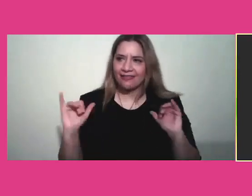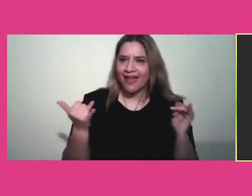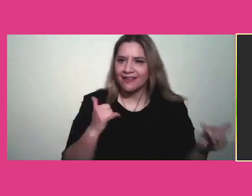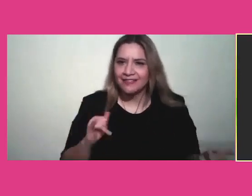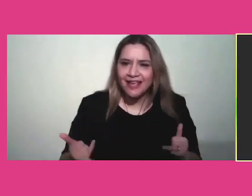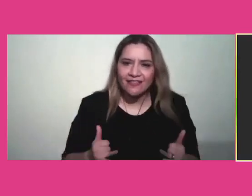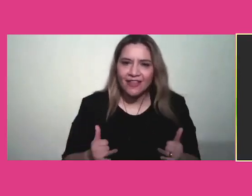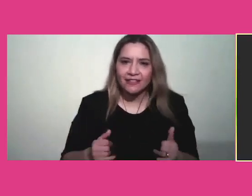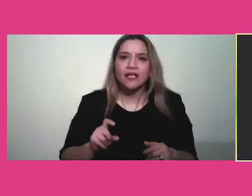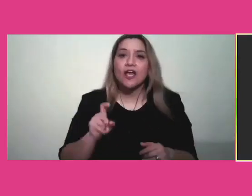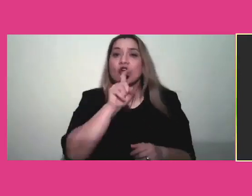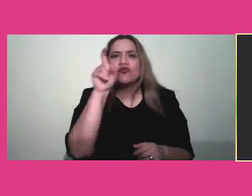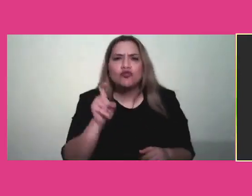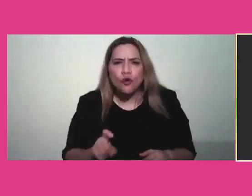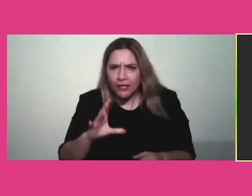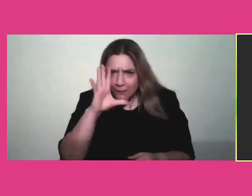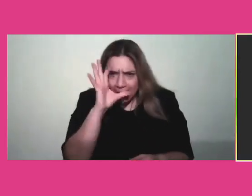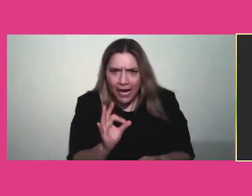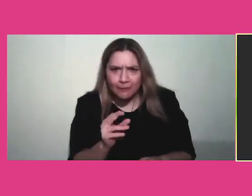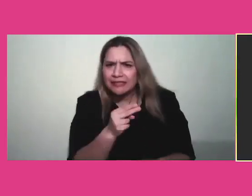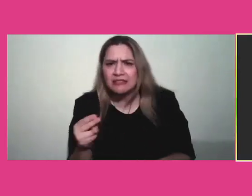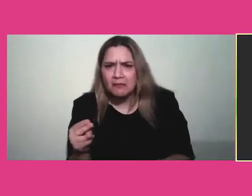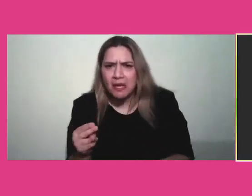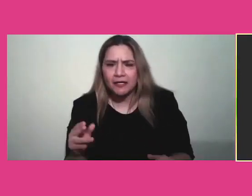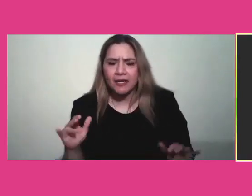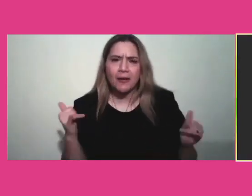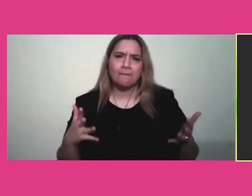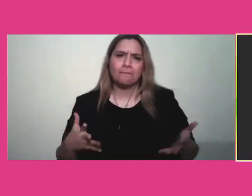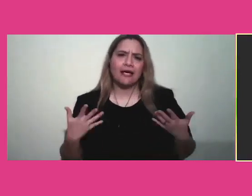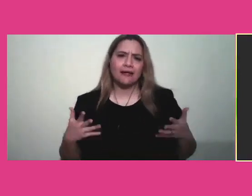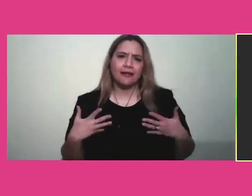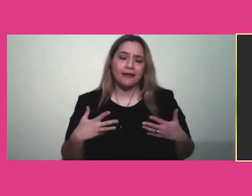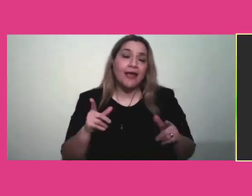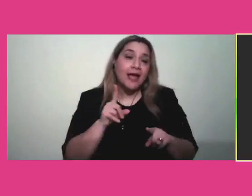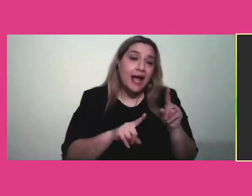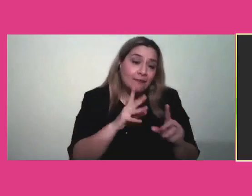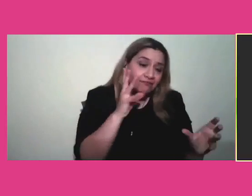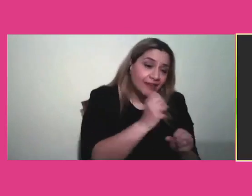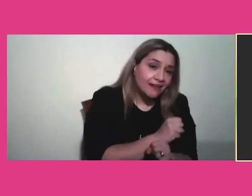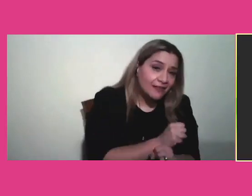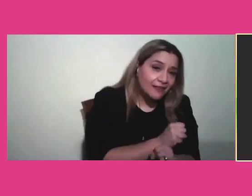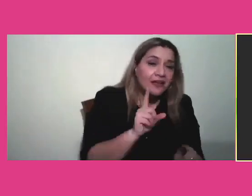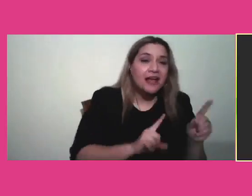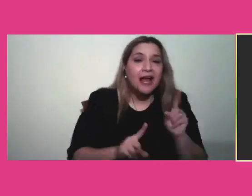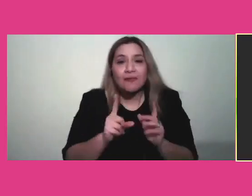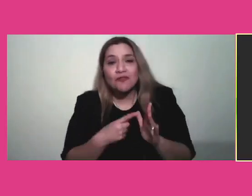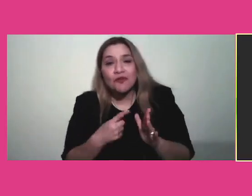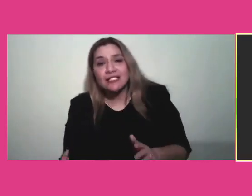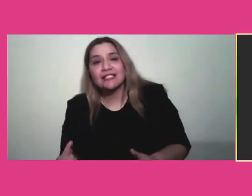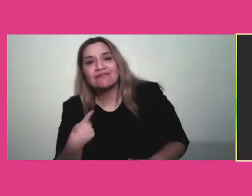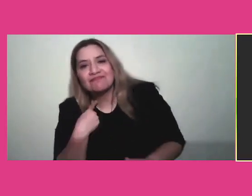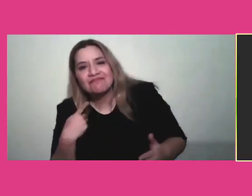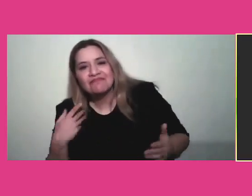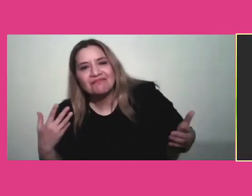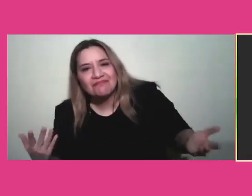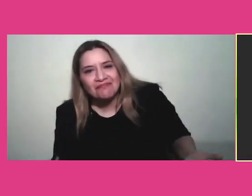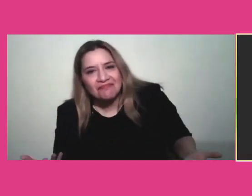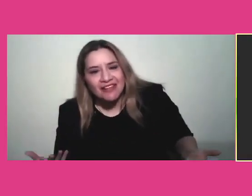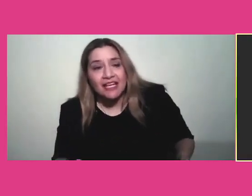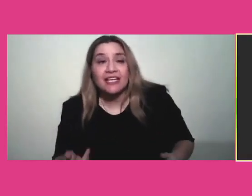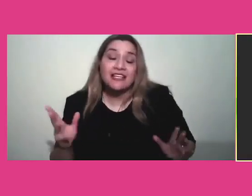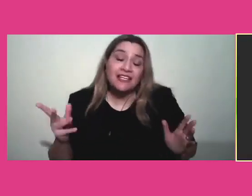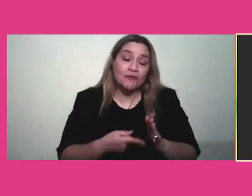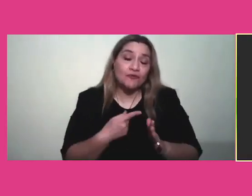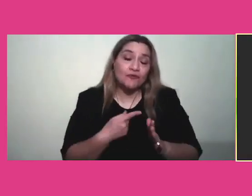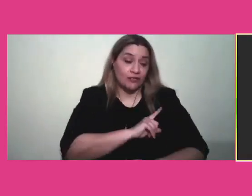Όλη η ζωή μας είναι ένα παιχνίδι επί της ουσίας. Κάποιες φορές κερδίζουμε, κάποιες φορές βγαίνουμε έτσι λίγο πιο δυνατοί μέσα